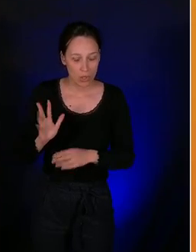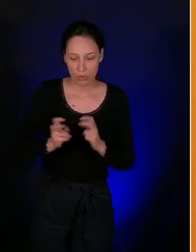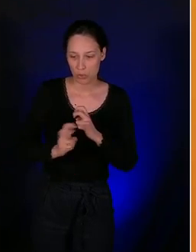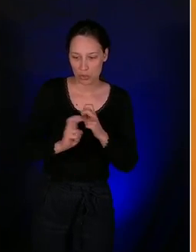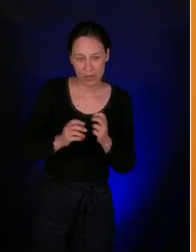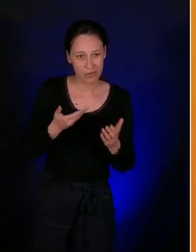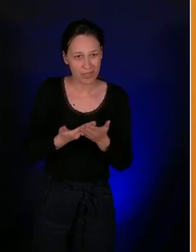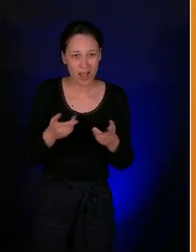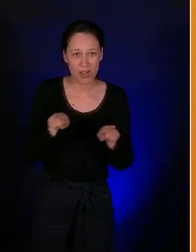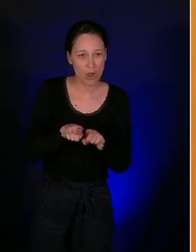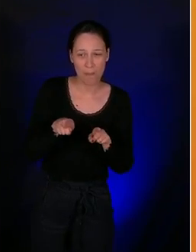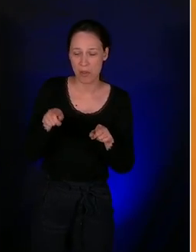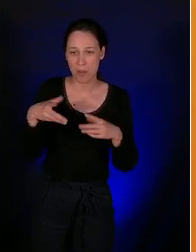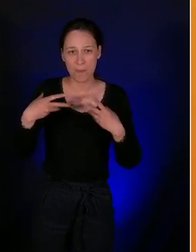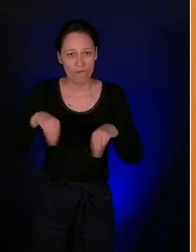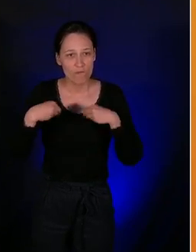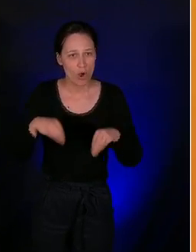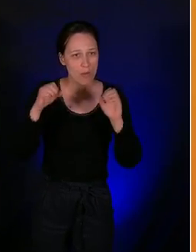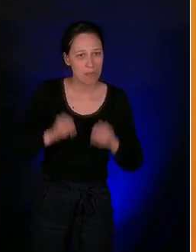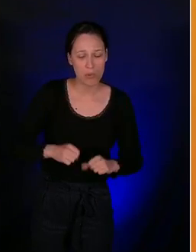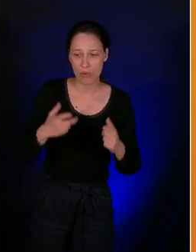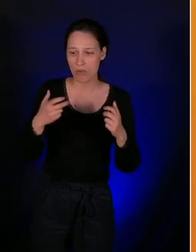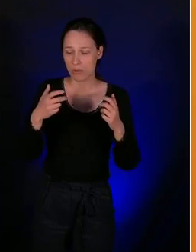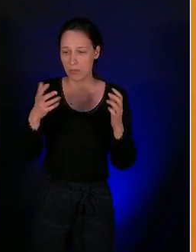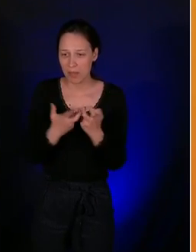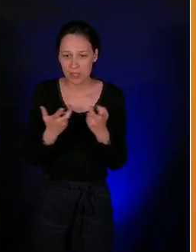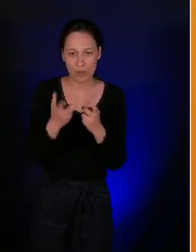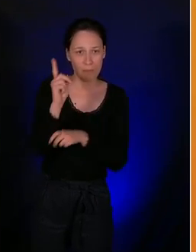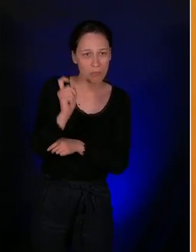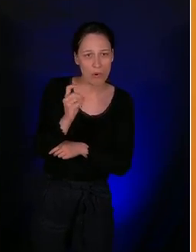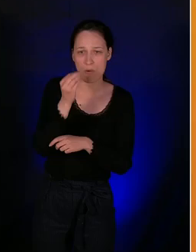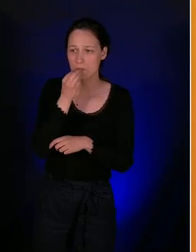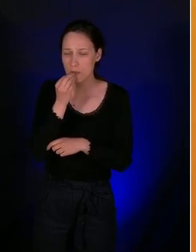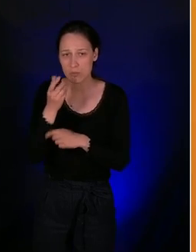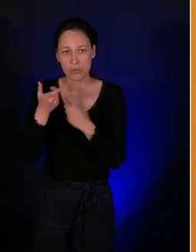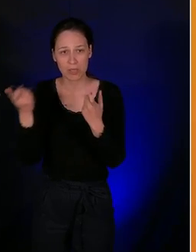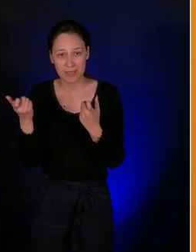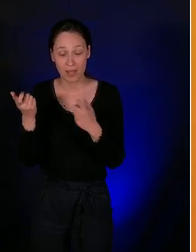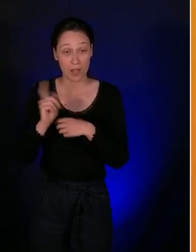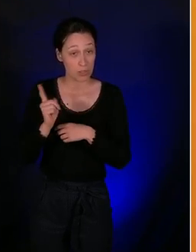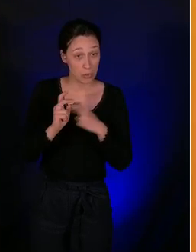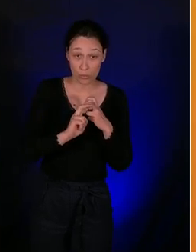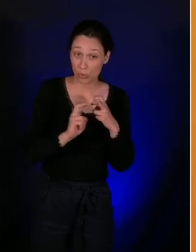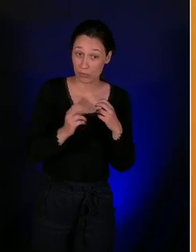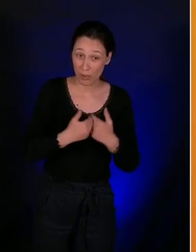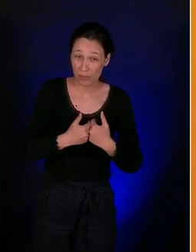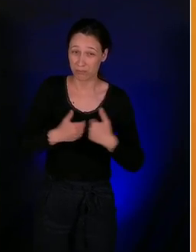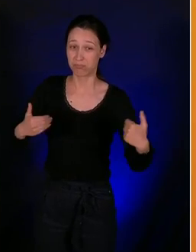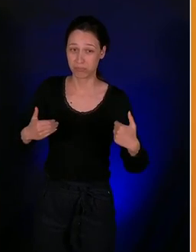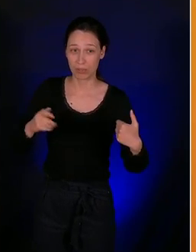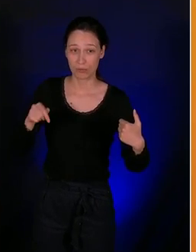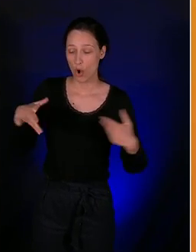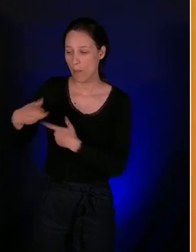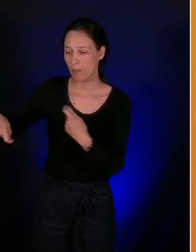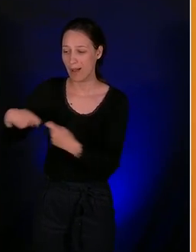les énergies, l'eau ou encore la santé, qui sont des biens communs, nous devons le sortir des griffes du marché. Parmi nos combats d'aujourd'hui,